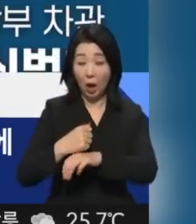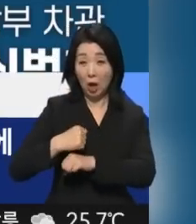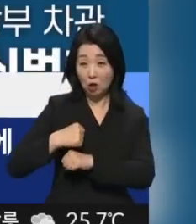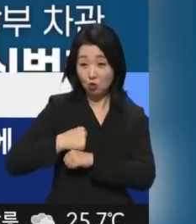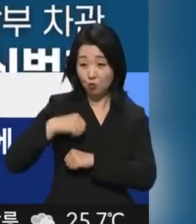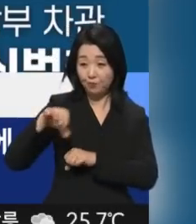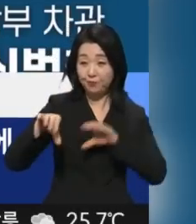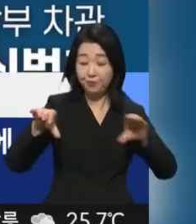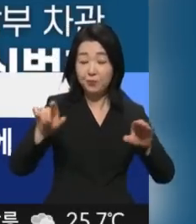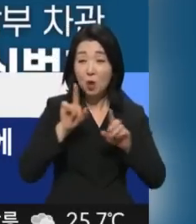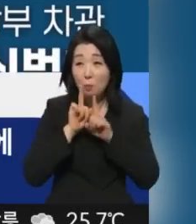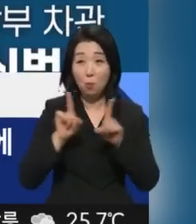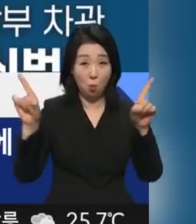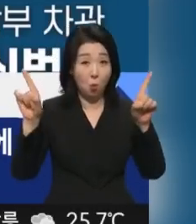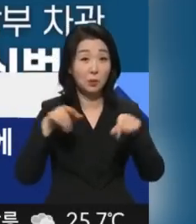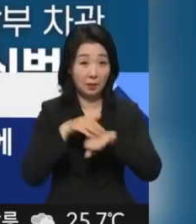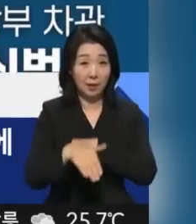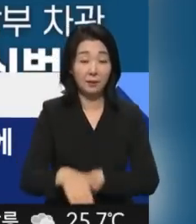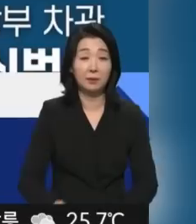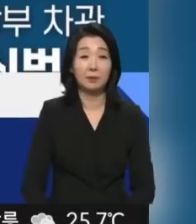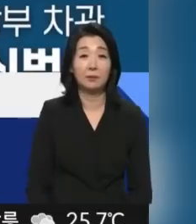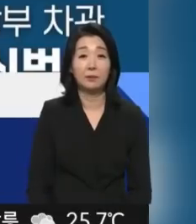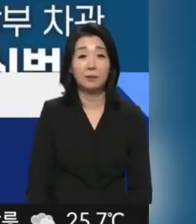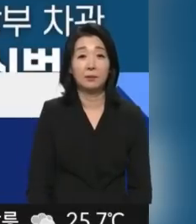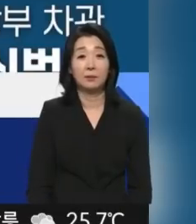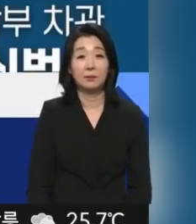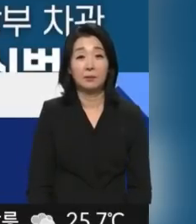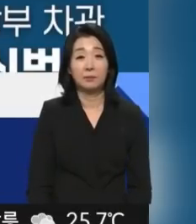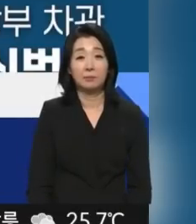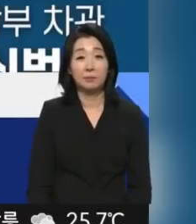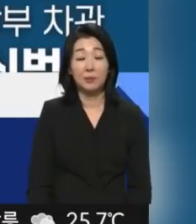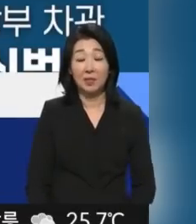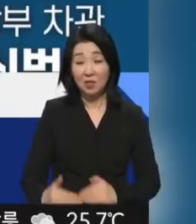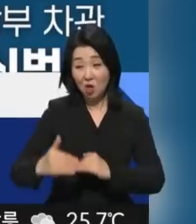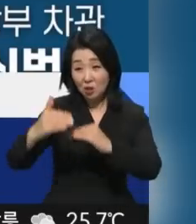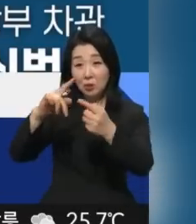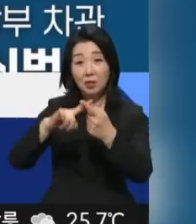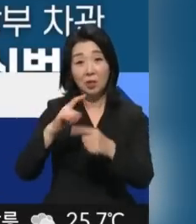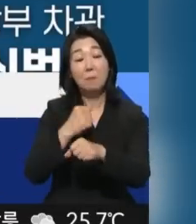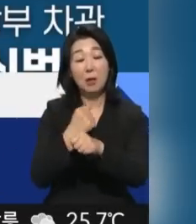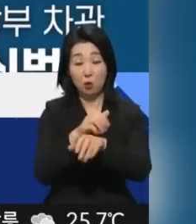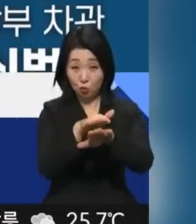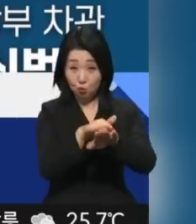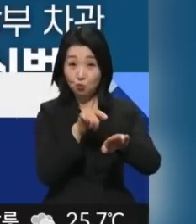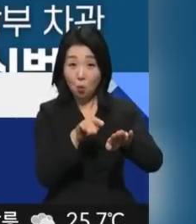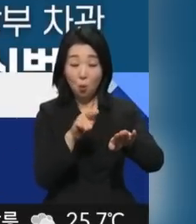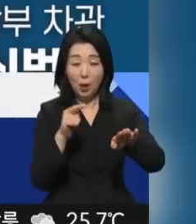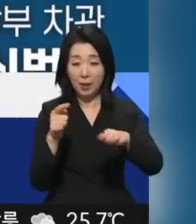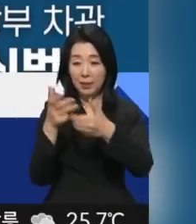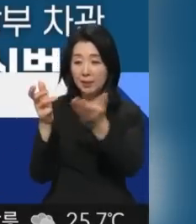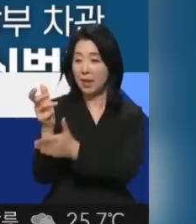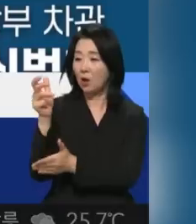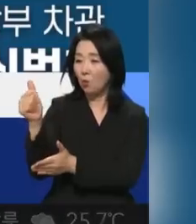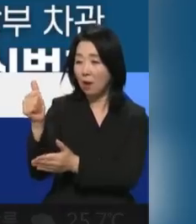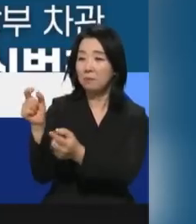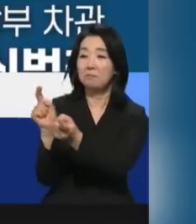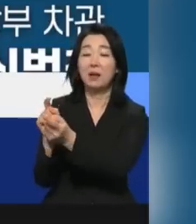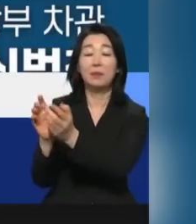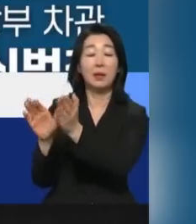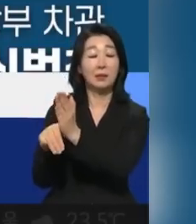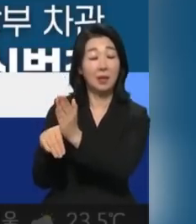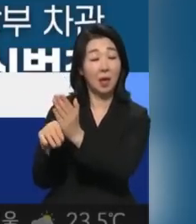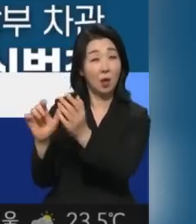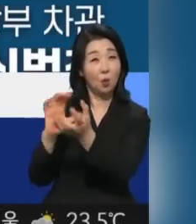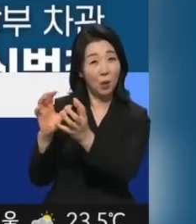통수권자에게 직접 보고하도록 돼 있어요. 그런 절차가 있기 때문에 그런 절차를 만들어 놓고 장관급 회담이 항상